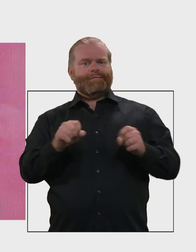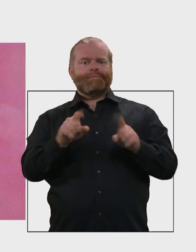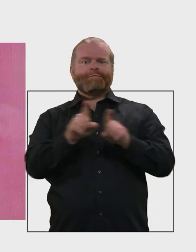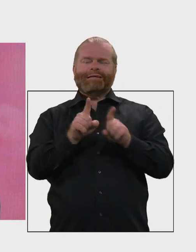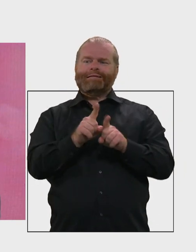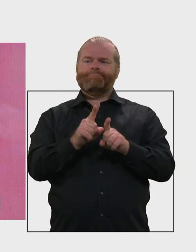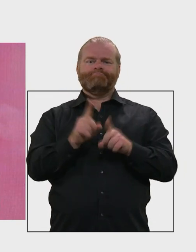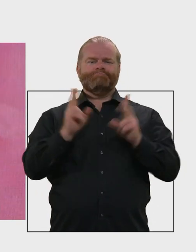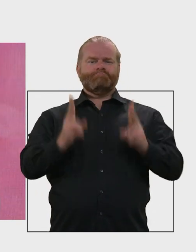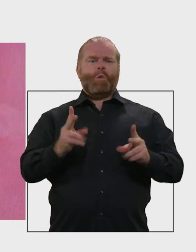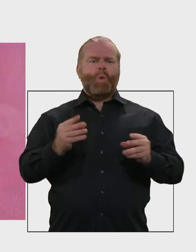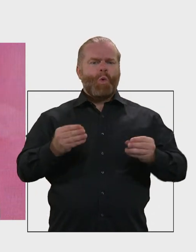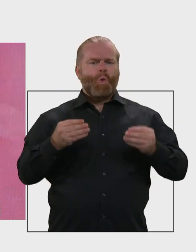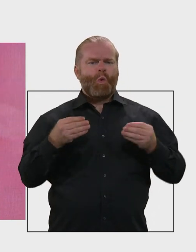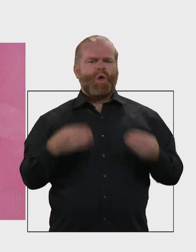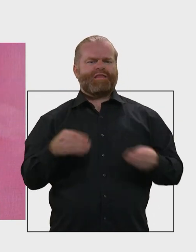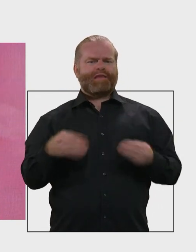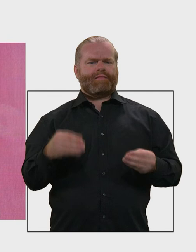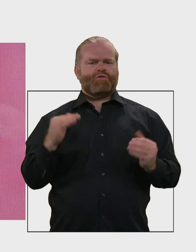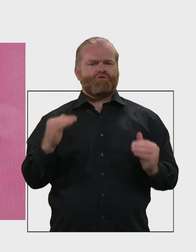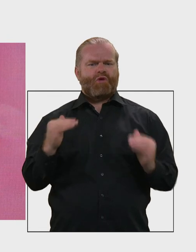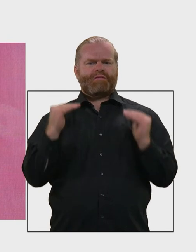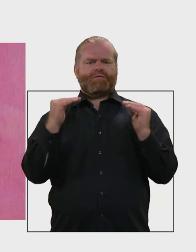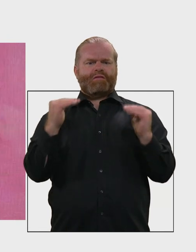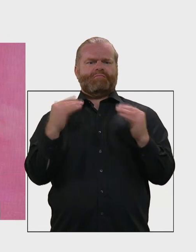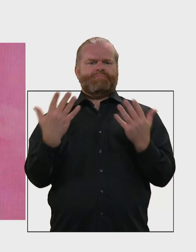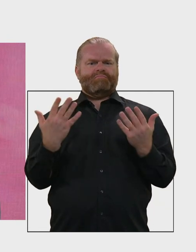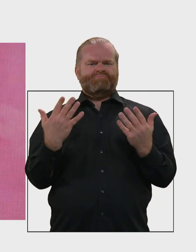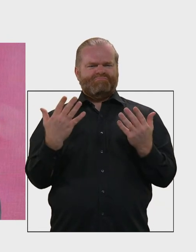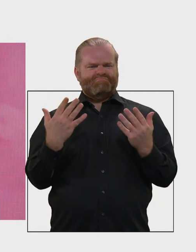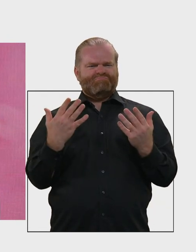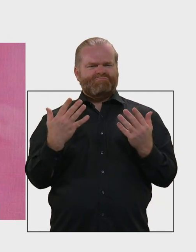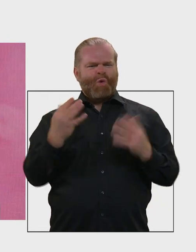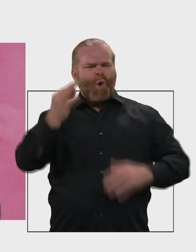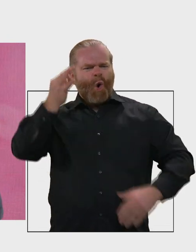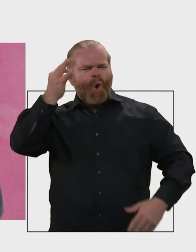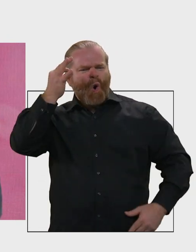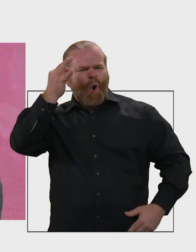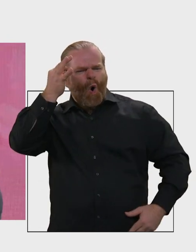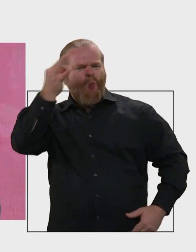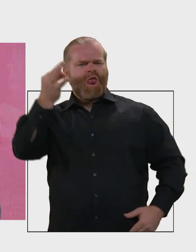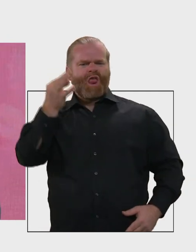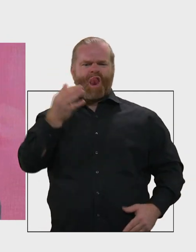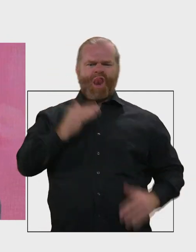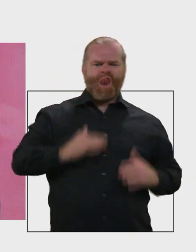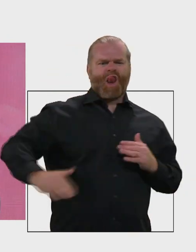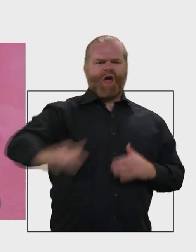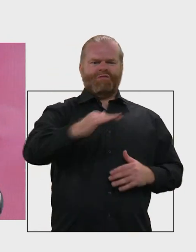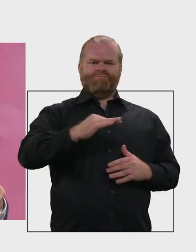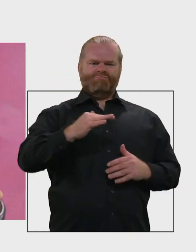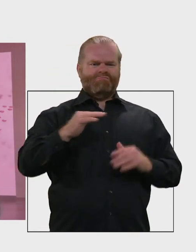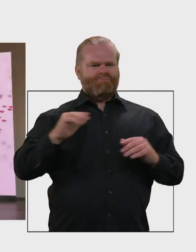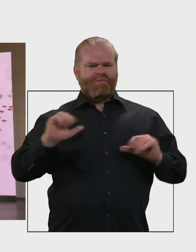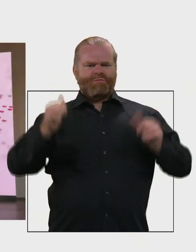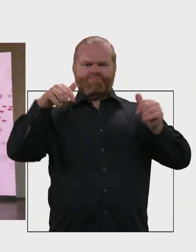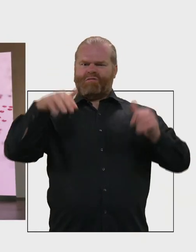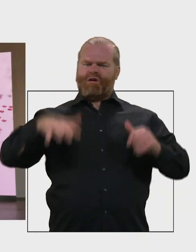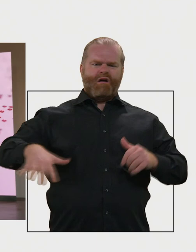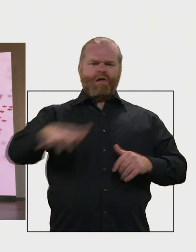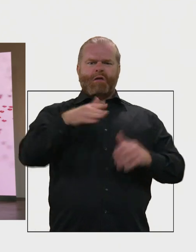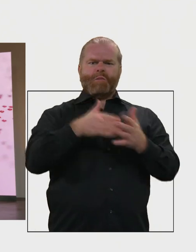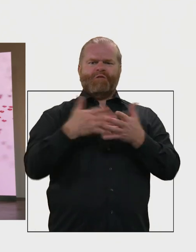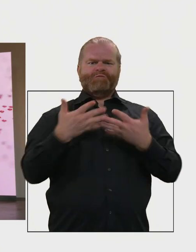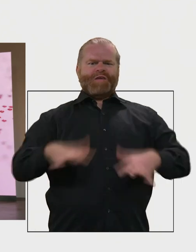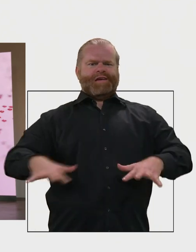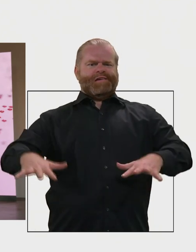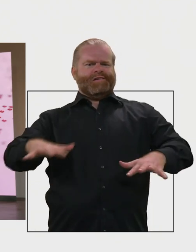barrierefrei ist. Es macht keinen Sinn, irgendwas zu bauen, und man baut Barrieren. Ich möchte es so diskutieren, dass wir sagen, wer heutzutage irgendwas